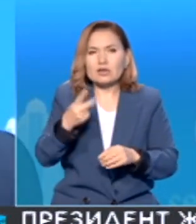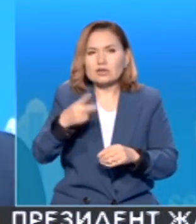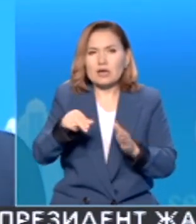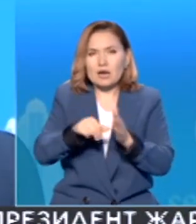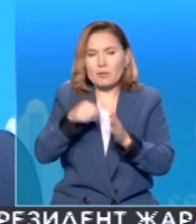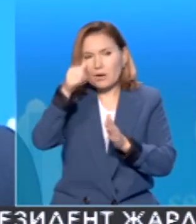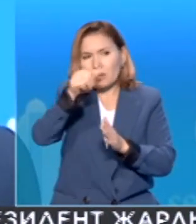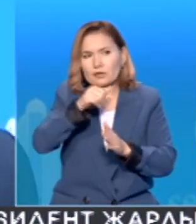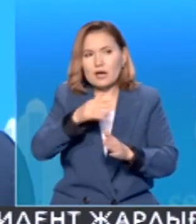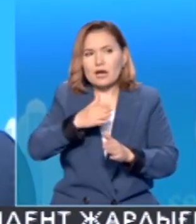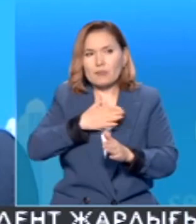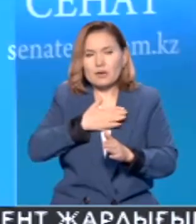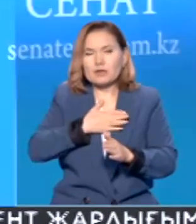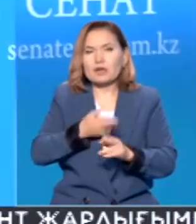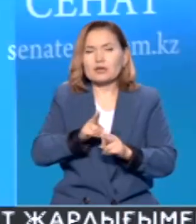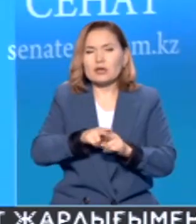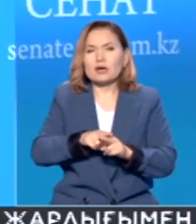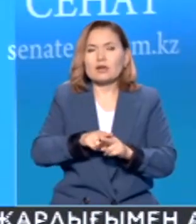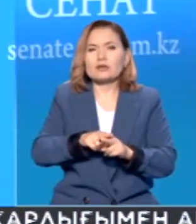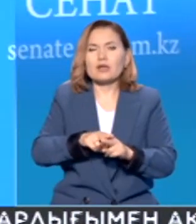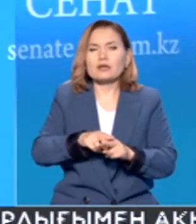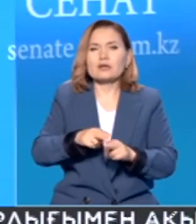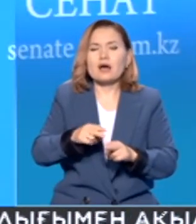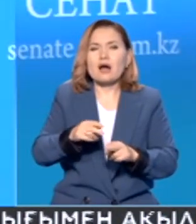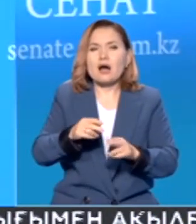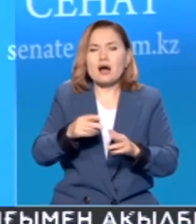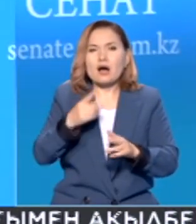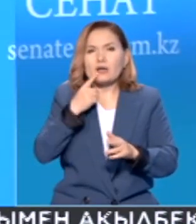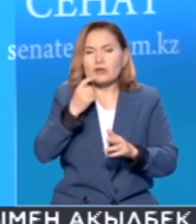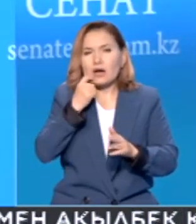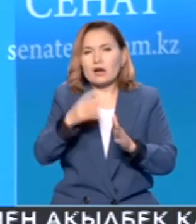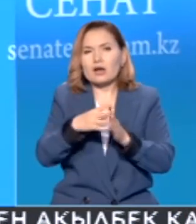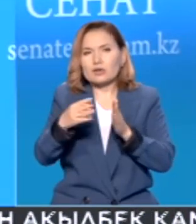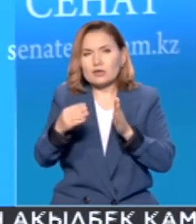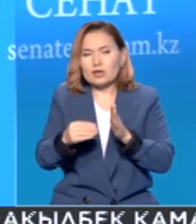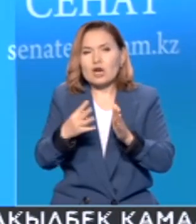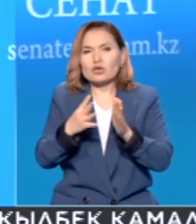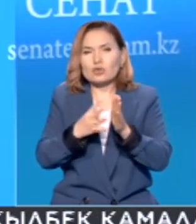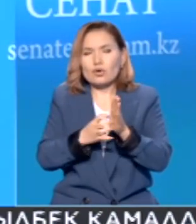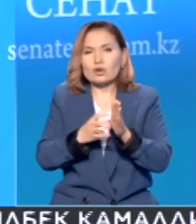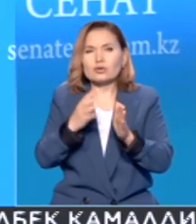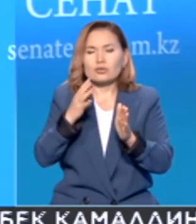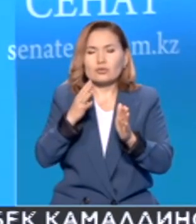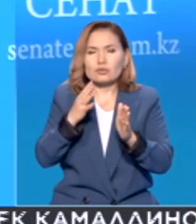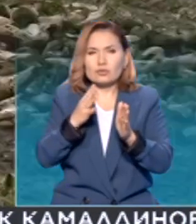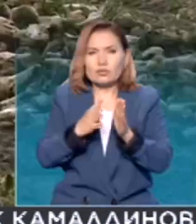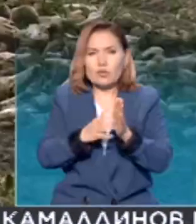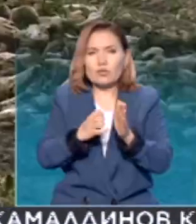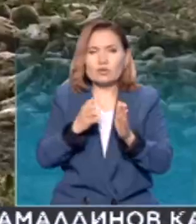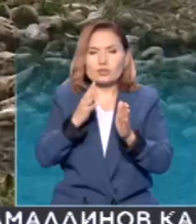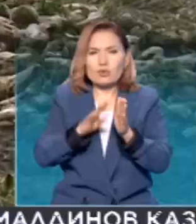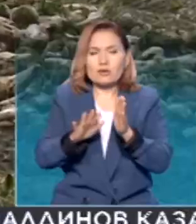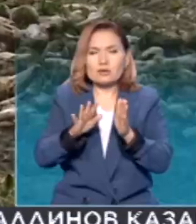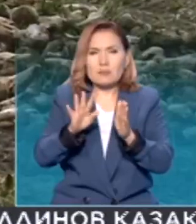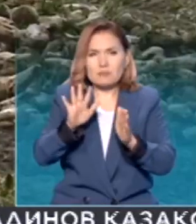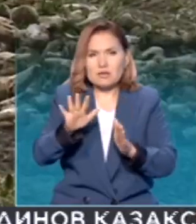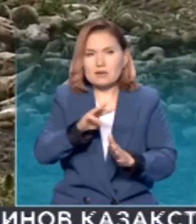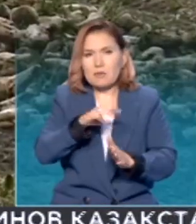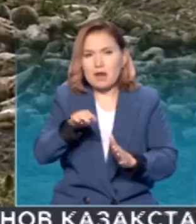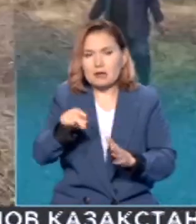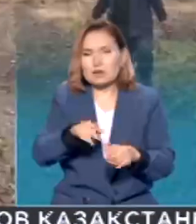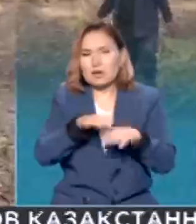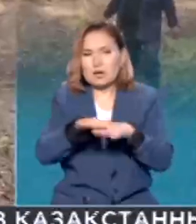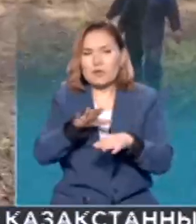2022-2026 жылғы үшін біз үкіметтен қант қызылшаға 295 миллиард теңге шығарамыз. Бірақ